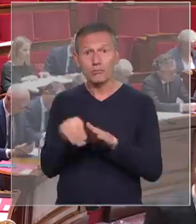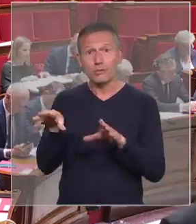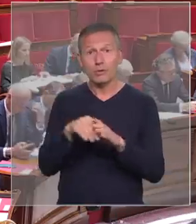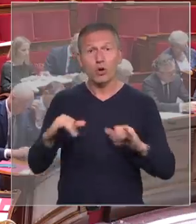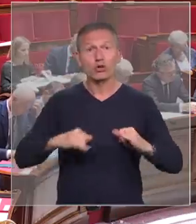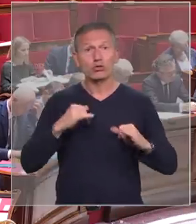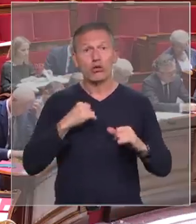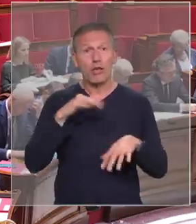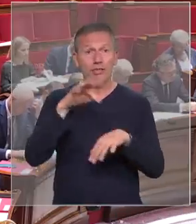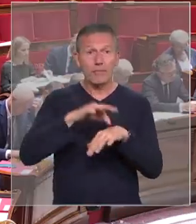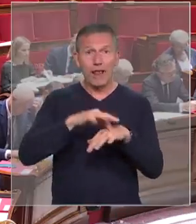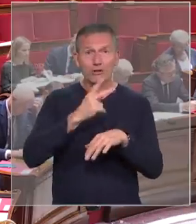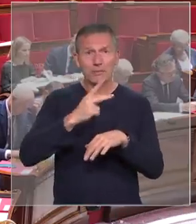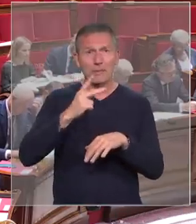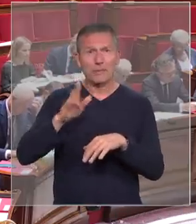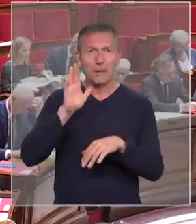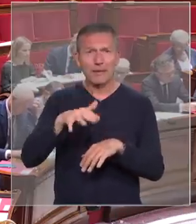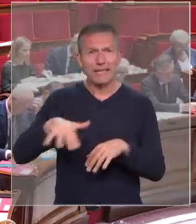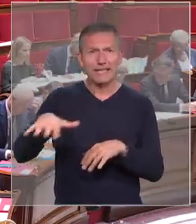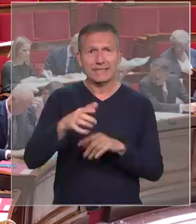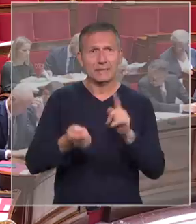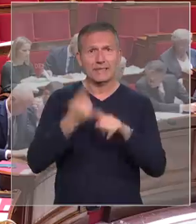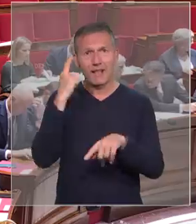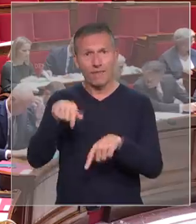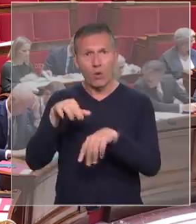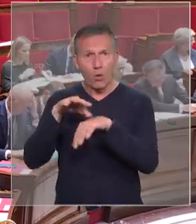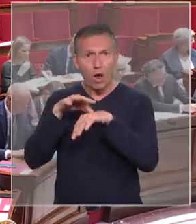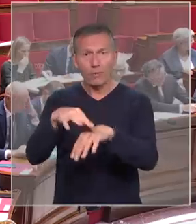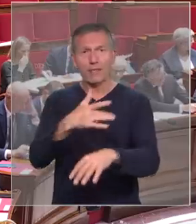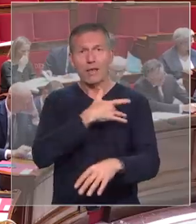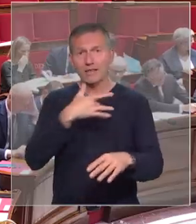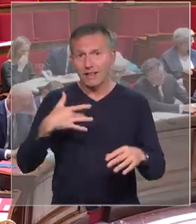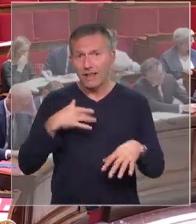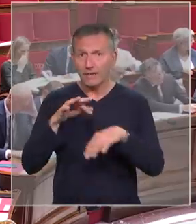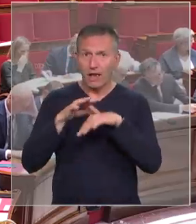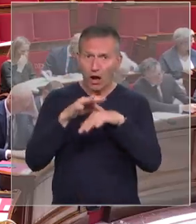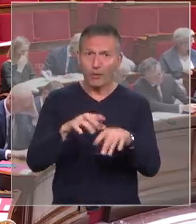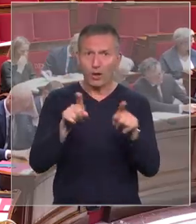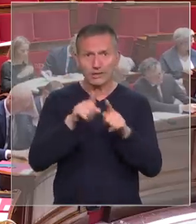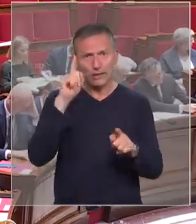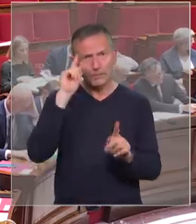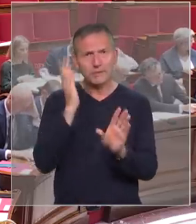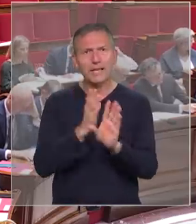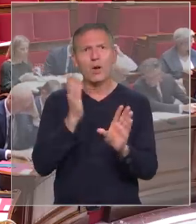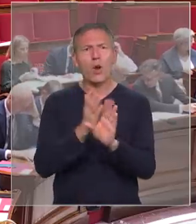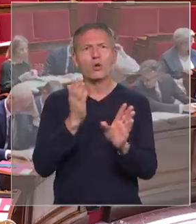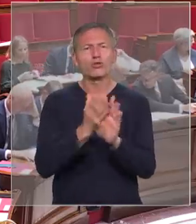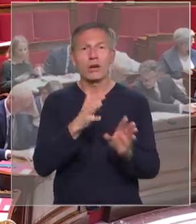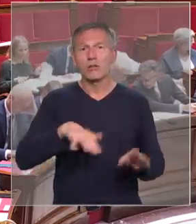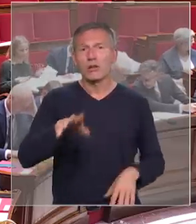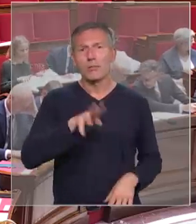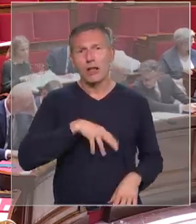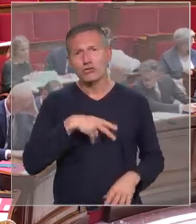des pathologies spécifiques nécessitant un accompagnement sanitaire et surtout psychologique. Magistrats,